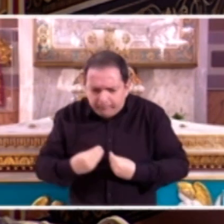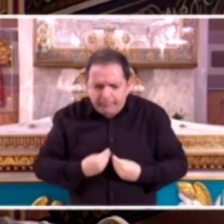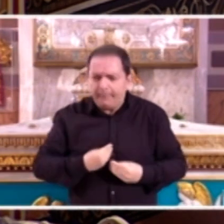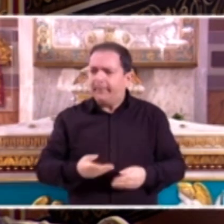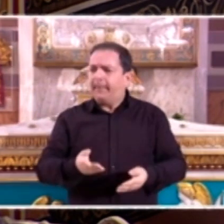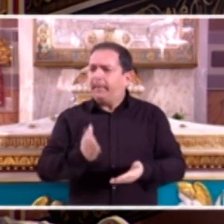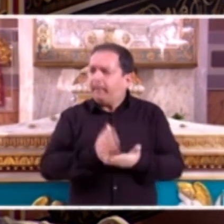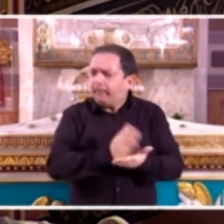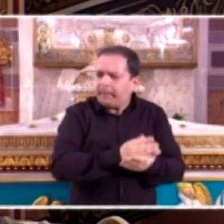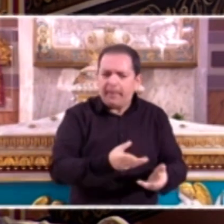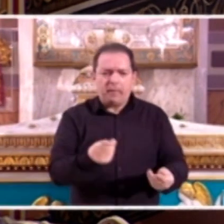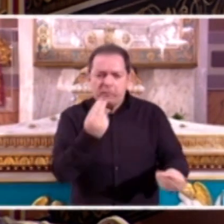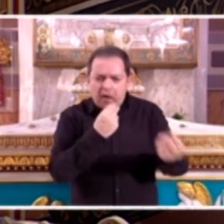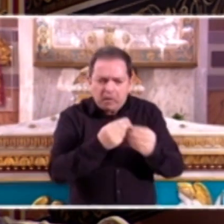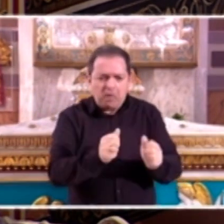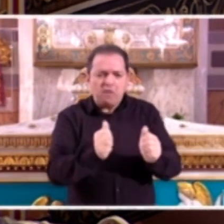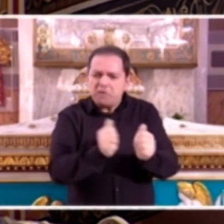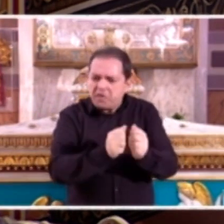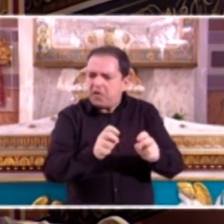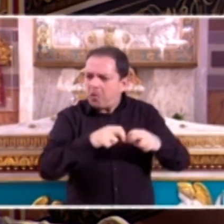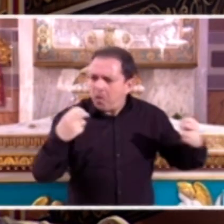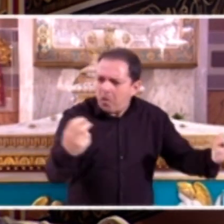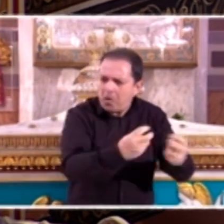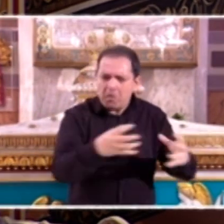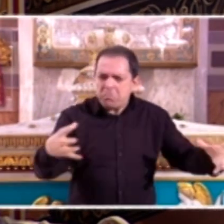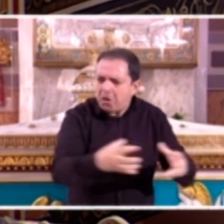να μετά των φίλων μου εφρανθώ.